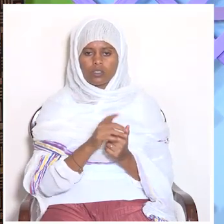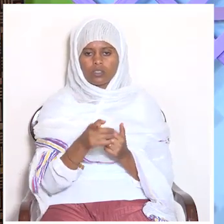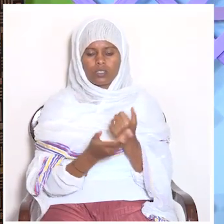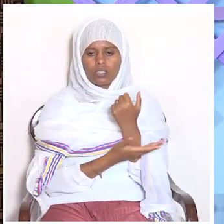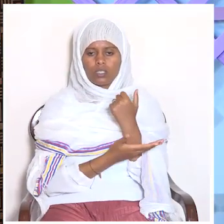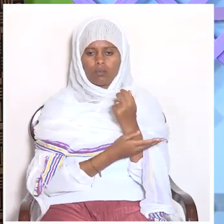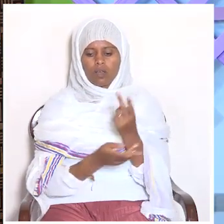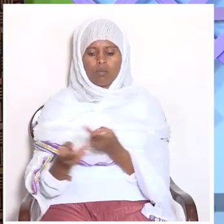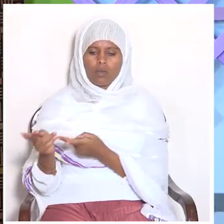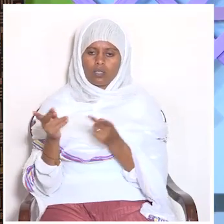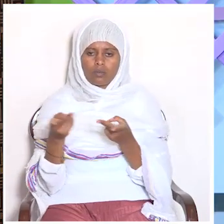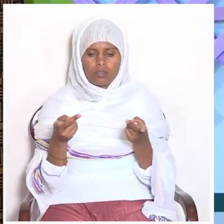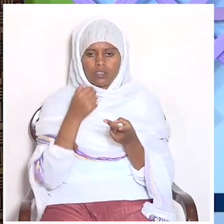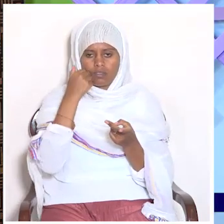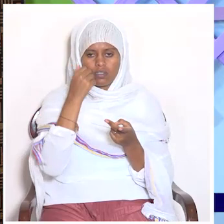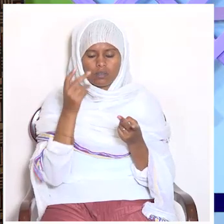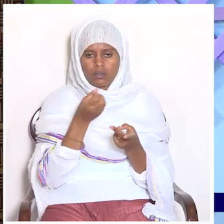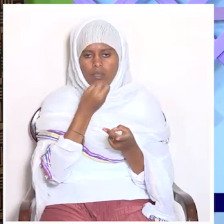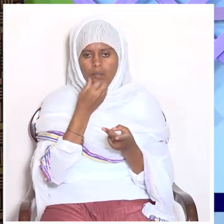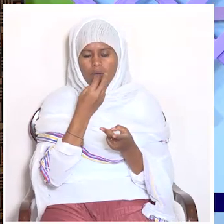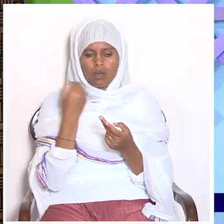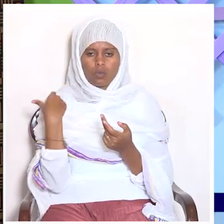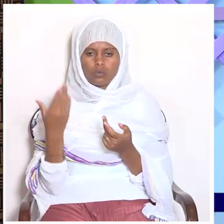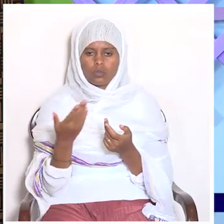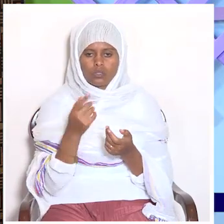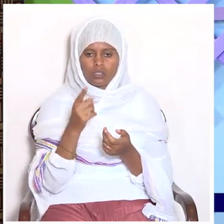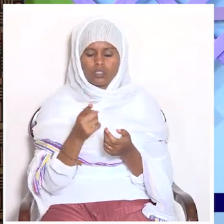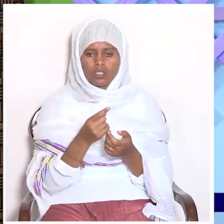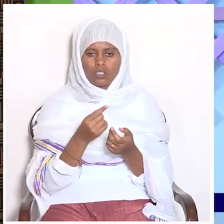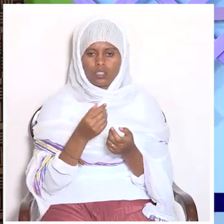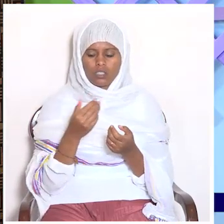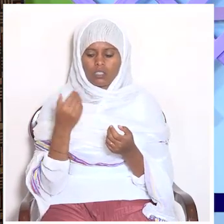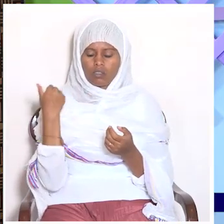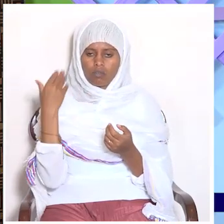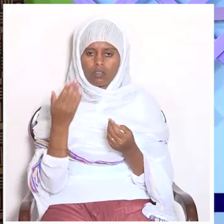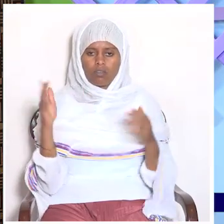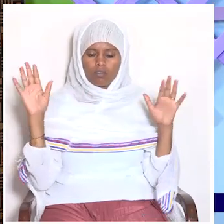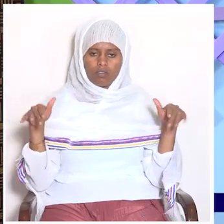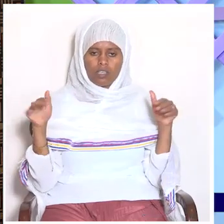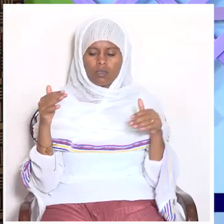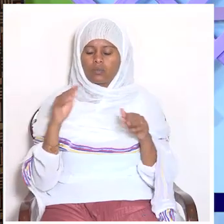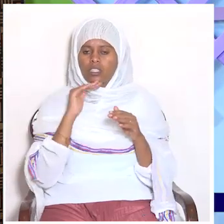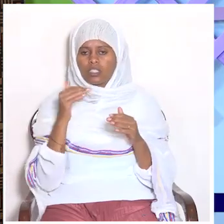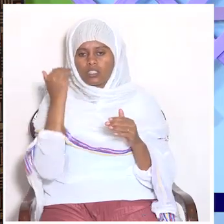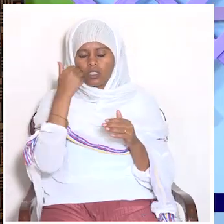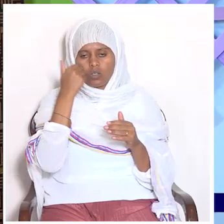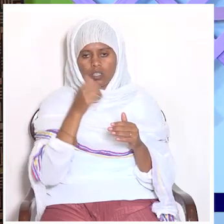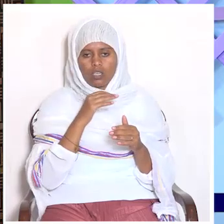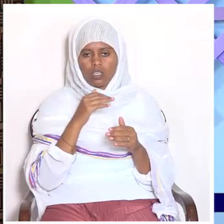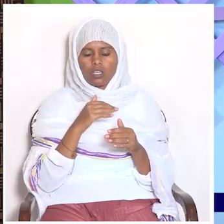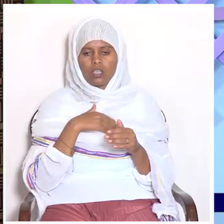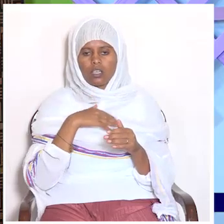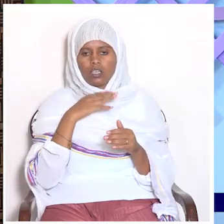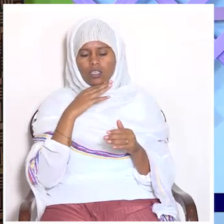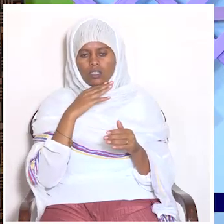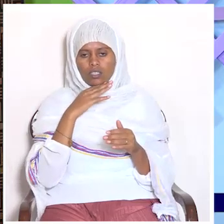እዚኦም ኩሉ እዚ ገረብ እዚ ካብ ባህሪኡ ከምዝኣመሰለ ፍረ ከምዝኣመሰለ ዕምባባ ኣውፂኡ እዘን ዓዋህ ድማ ከምዚ ኢለን ተራቢሐን ምስ ደቀን ክፃዋታ መሃፀን